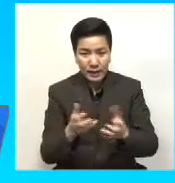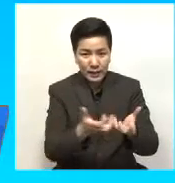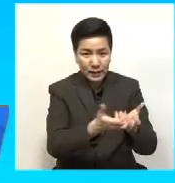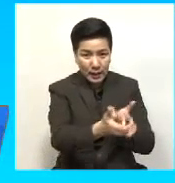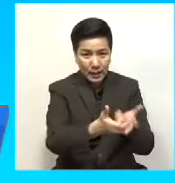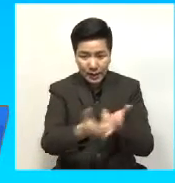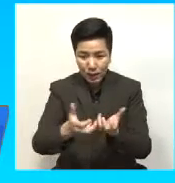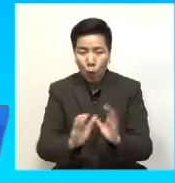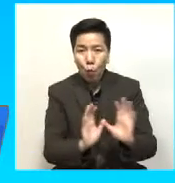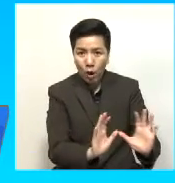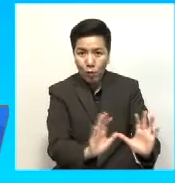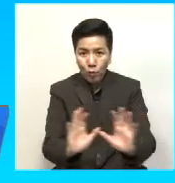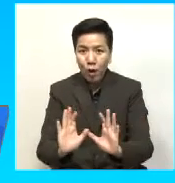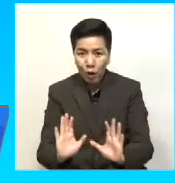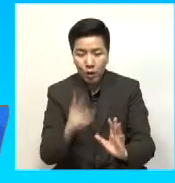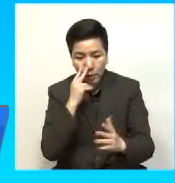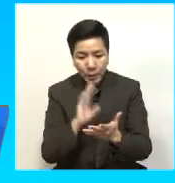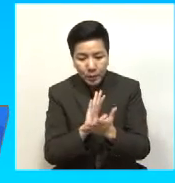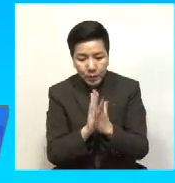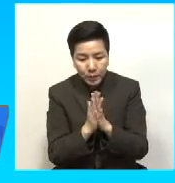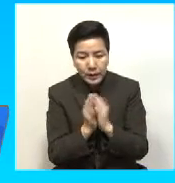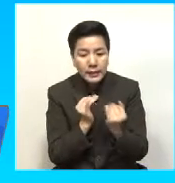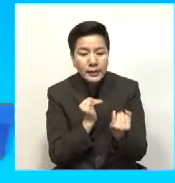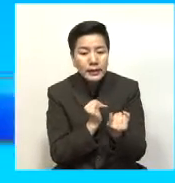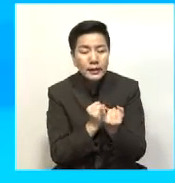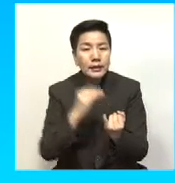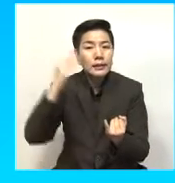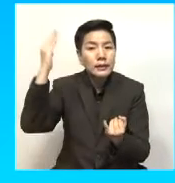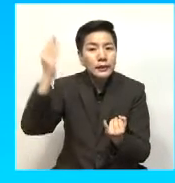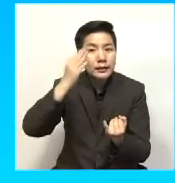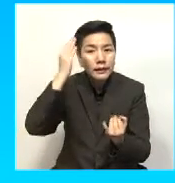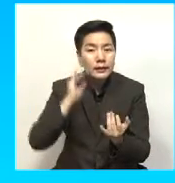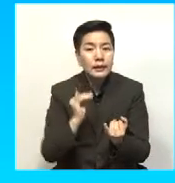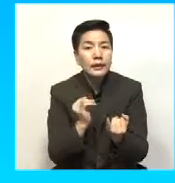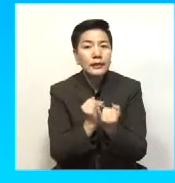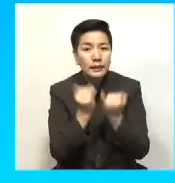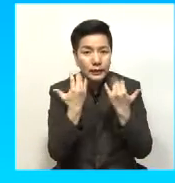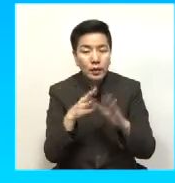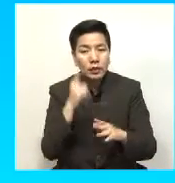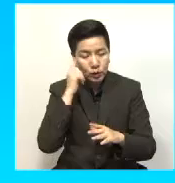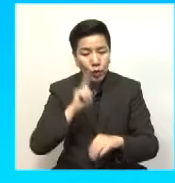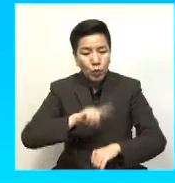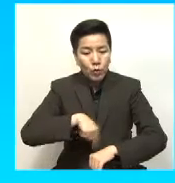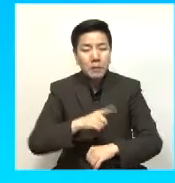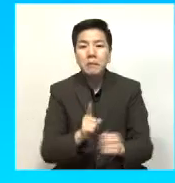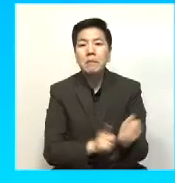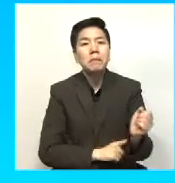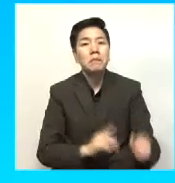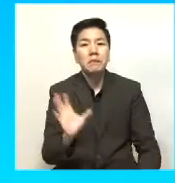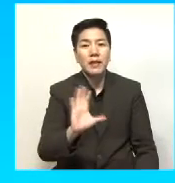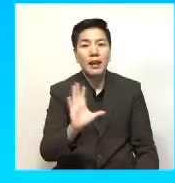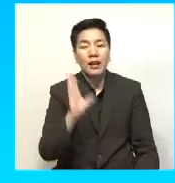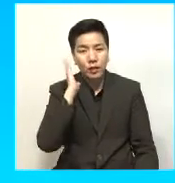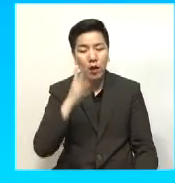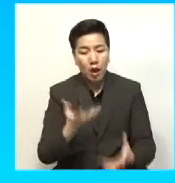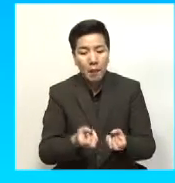แยกสัตว์ตามโซนต่างๆไว้ก่อนค่ะเพื่อให้ปรับตัวให้คุ้นเคยกับสภาพภูมิประเทศและอากาศซึ่งก็คงใช้เวลาไม่นานนักค่ะ